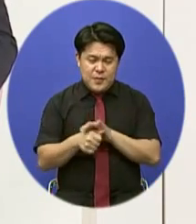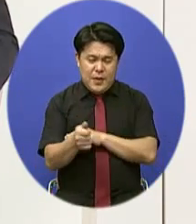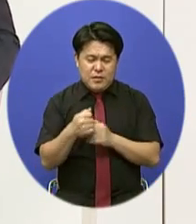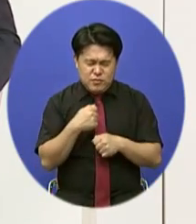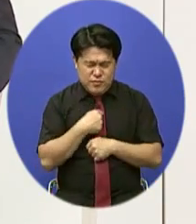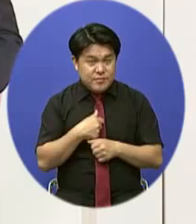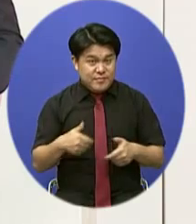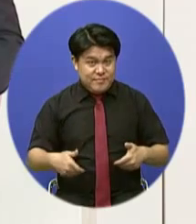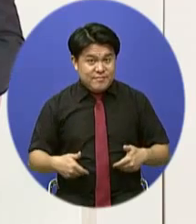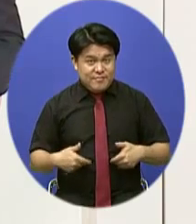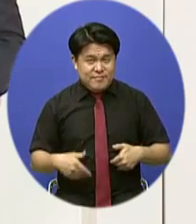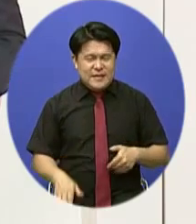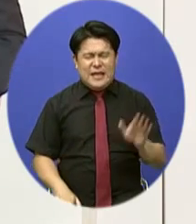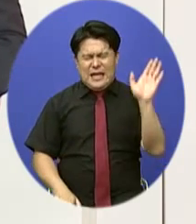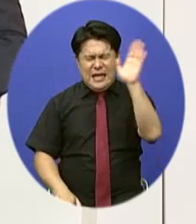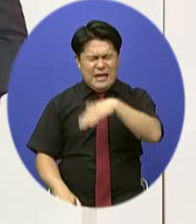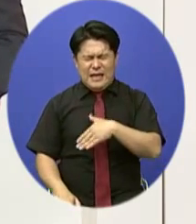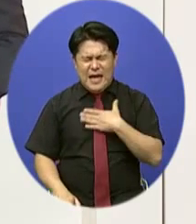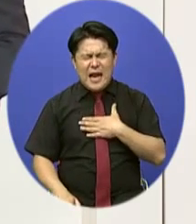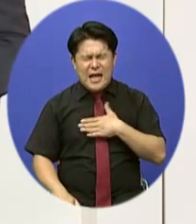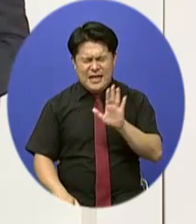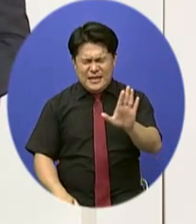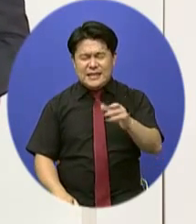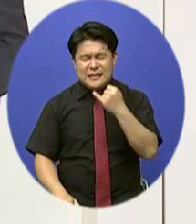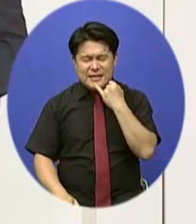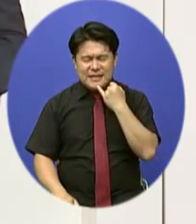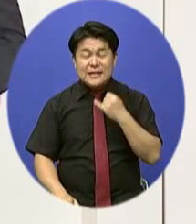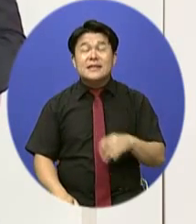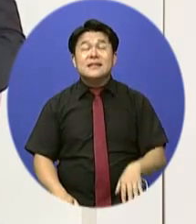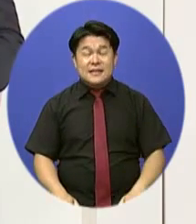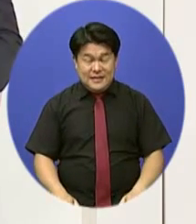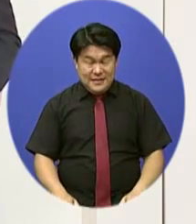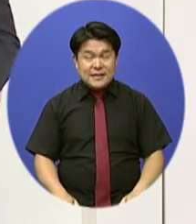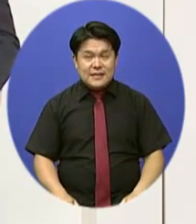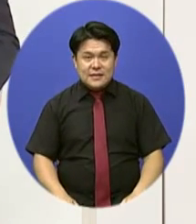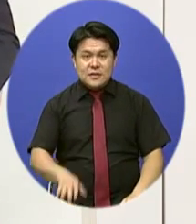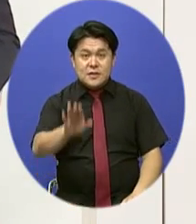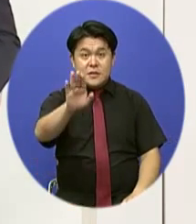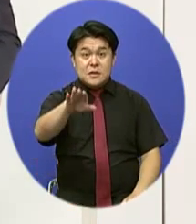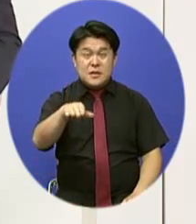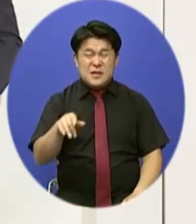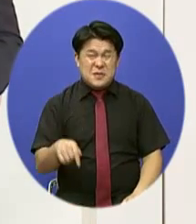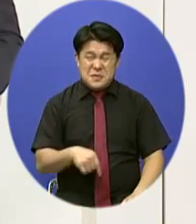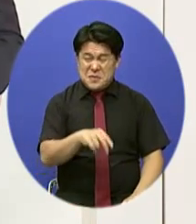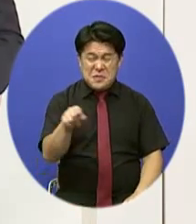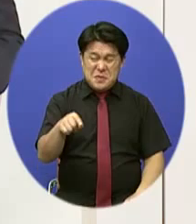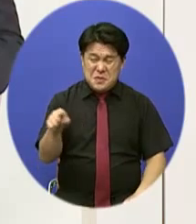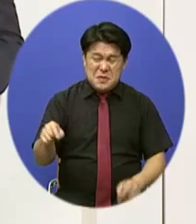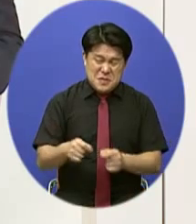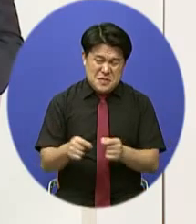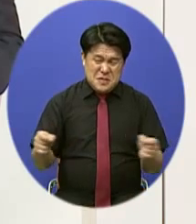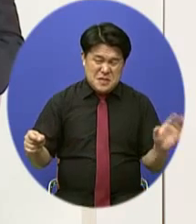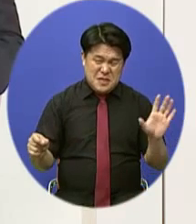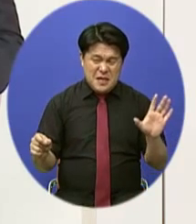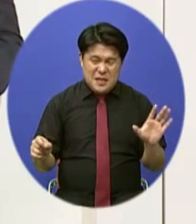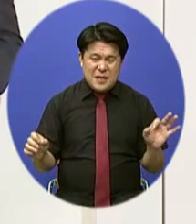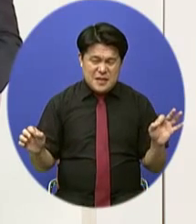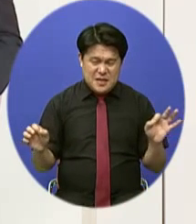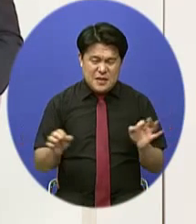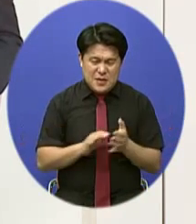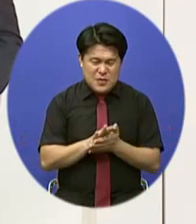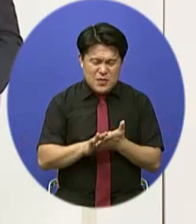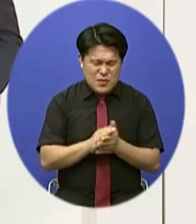주의하시고 네. 그건 전문으로 예. 아실 것 같아요. 그러니까요. 아니 그거 얼마 안 놀고 네. 바로 들어갈 거예요.